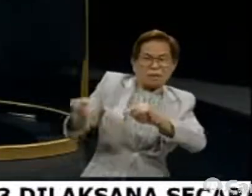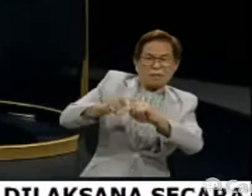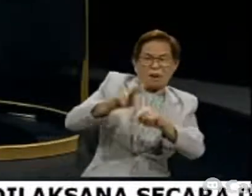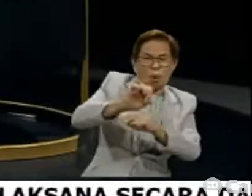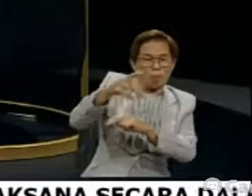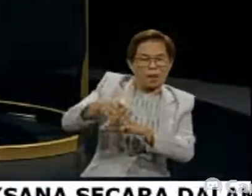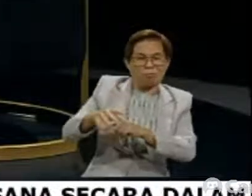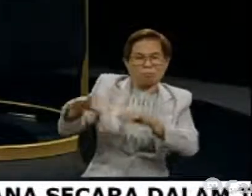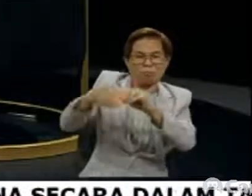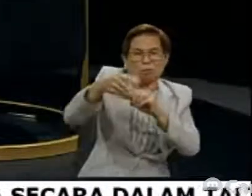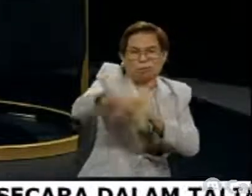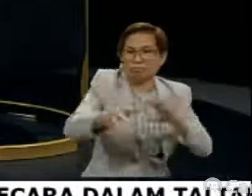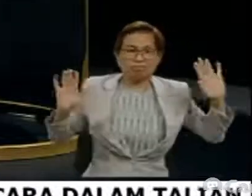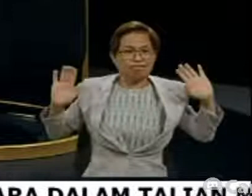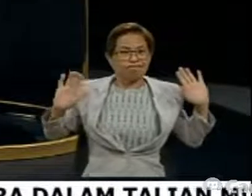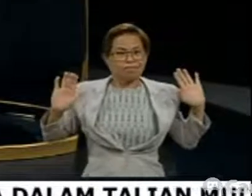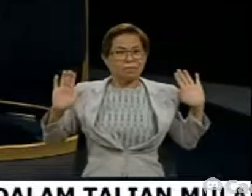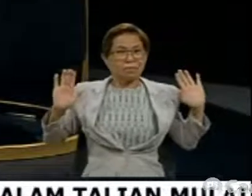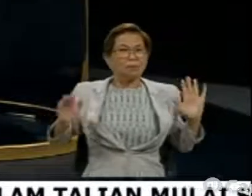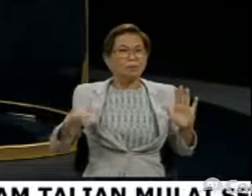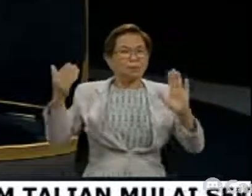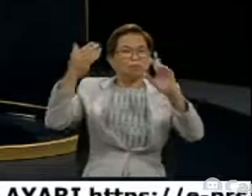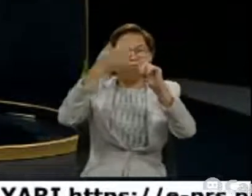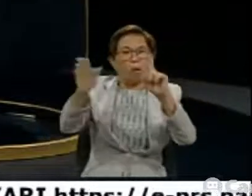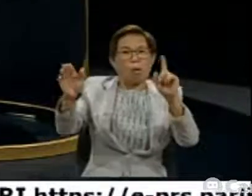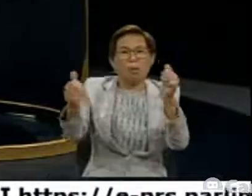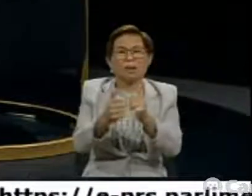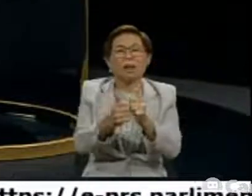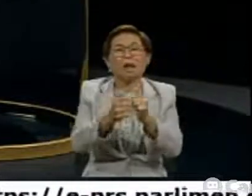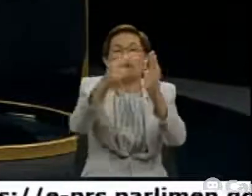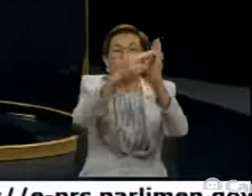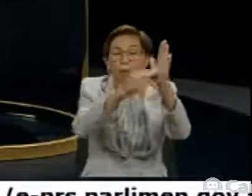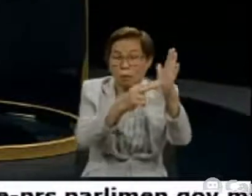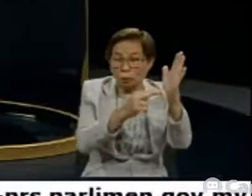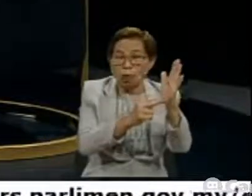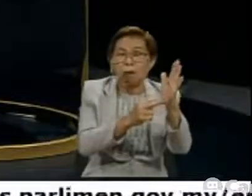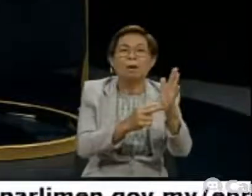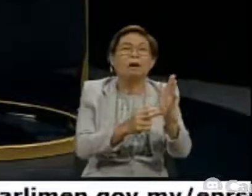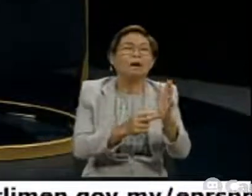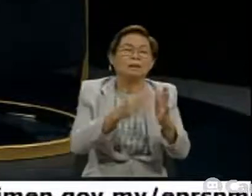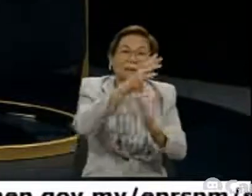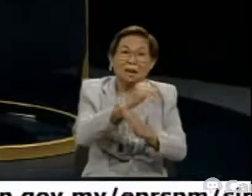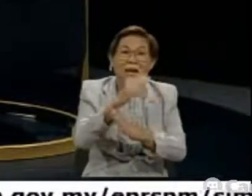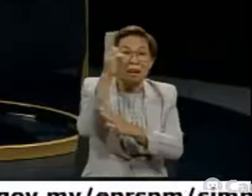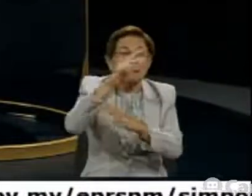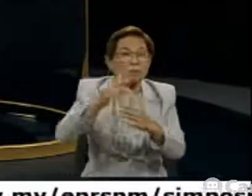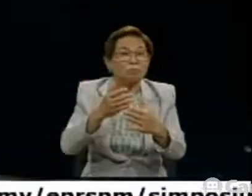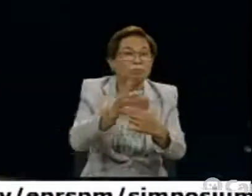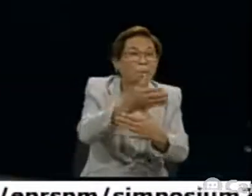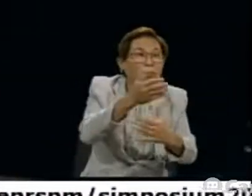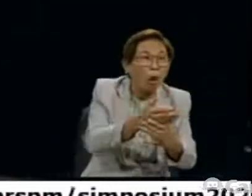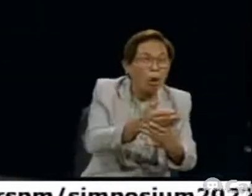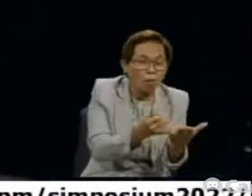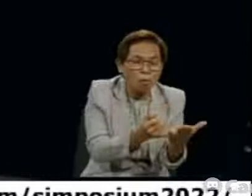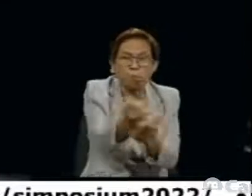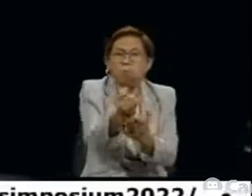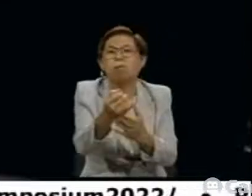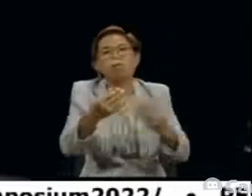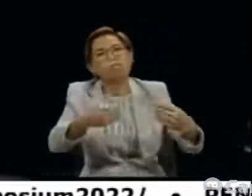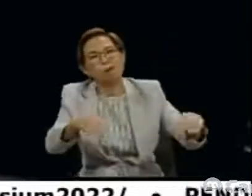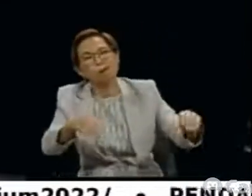al-haqqani bercanggah dengan undang-undang ya dan Selain itu akan mengganggu Couples menjejaskan integrity pasaran